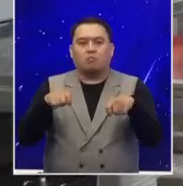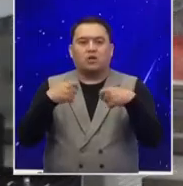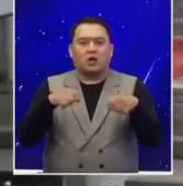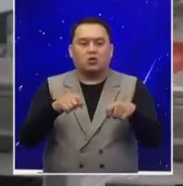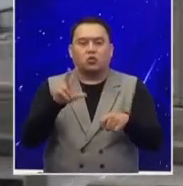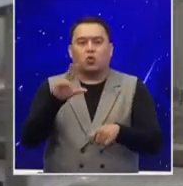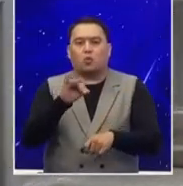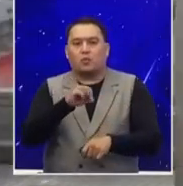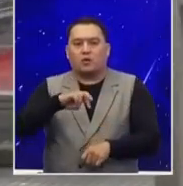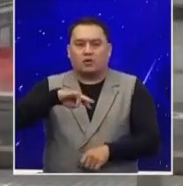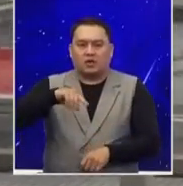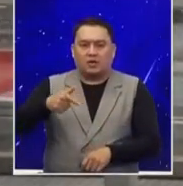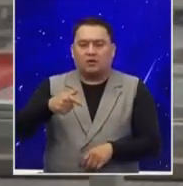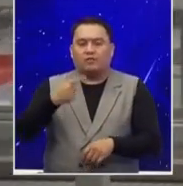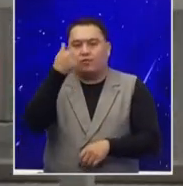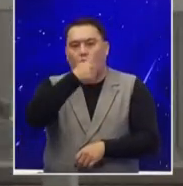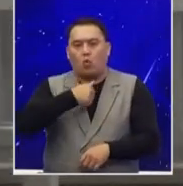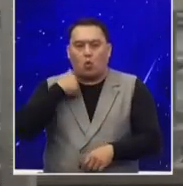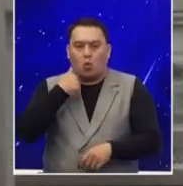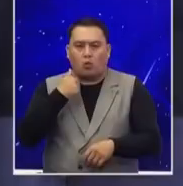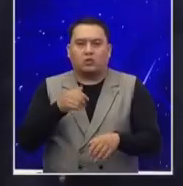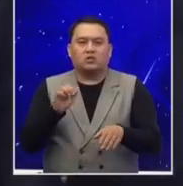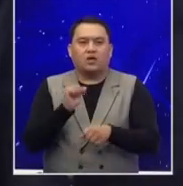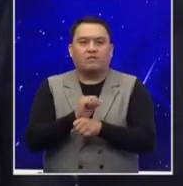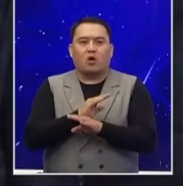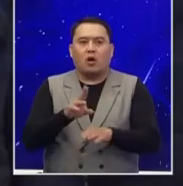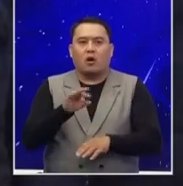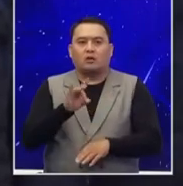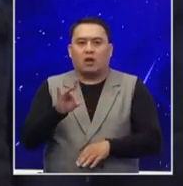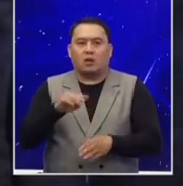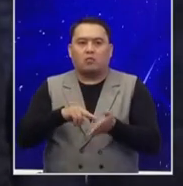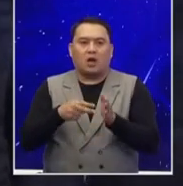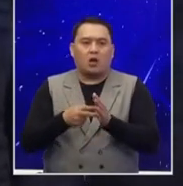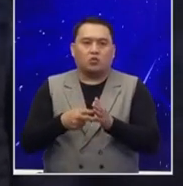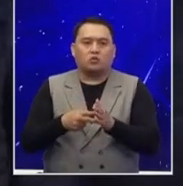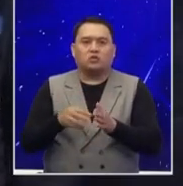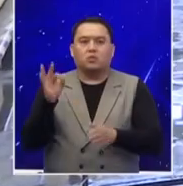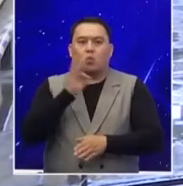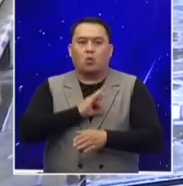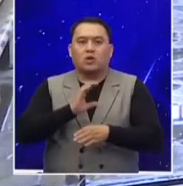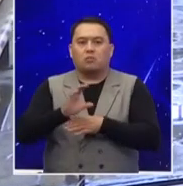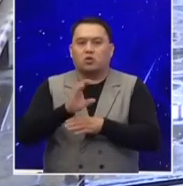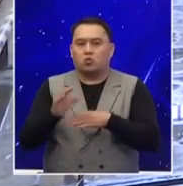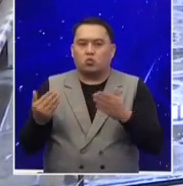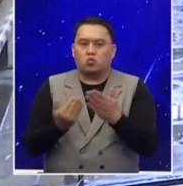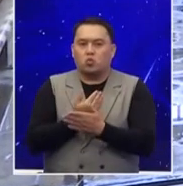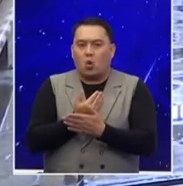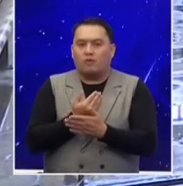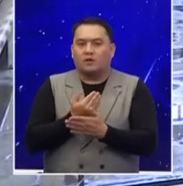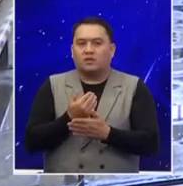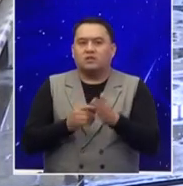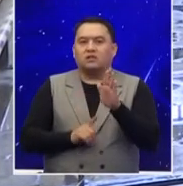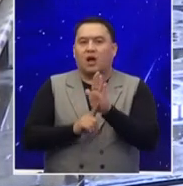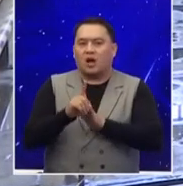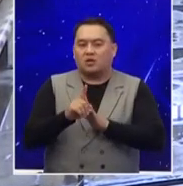более 3,5 миллионов штук в год. Но и это не все. Кайнаровцы также планируют освоить производство новых типов